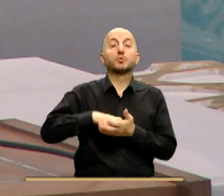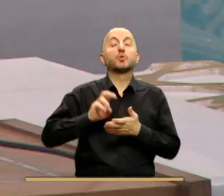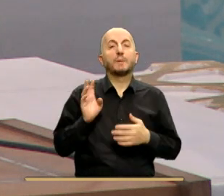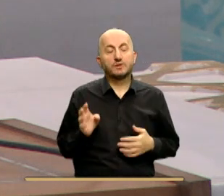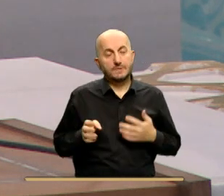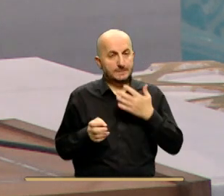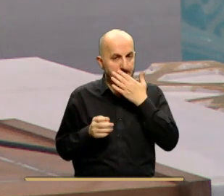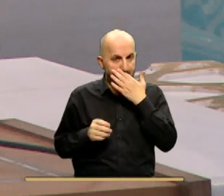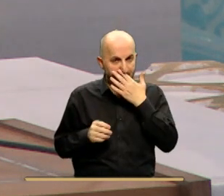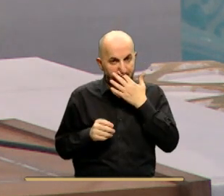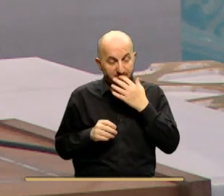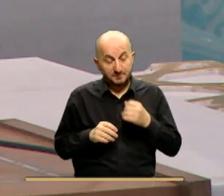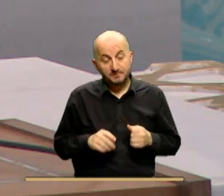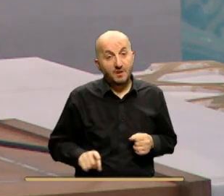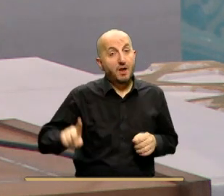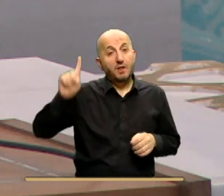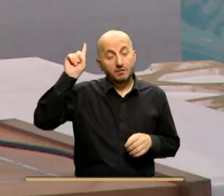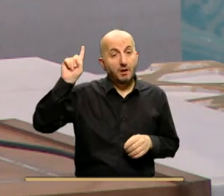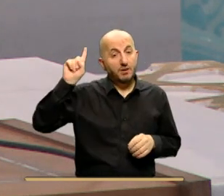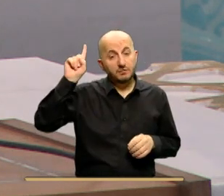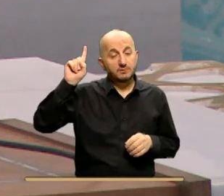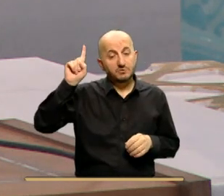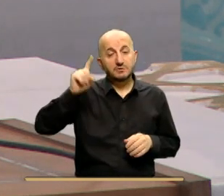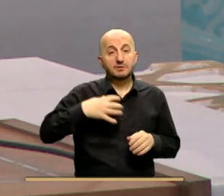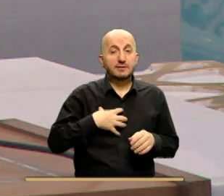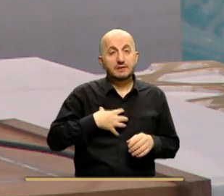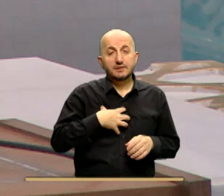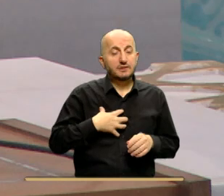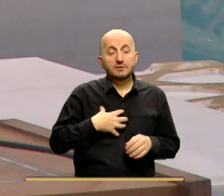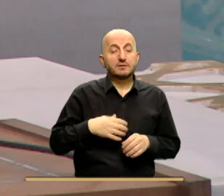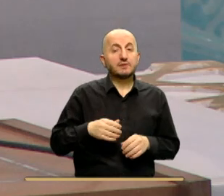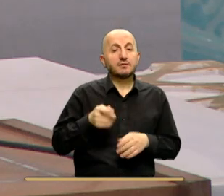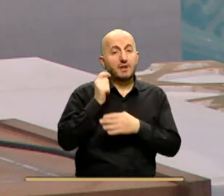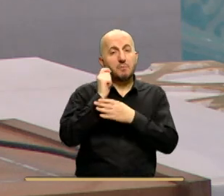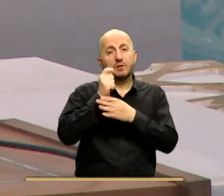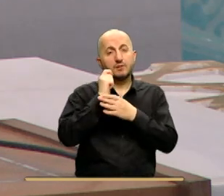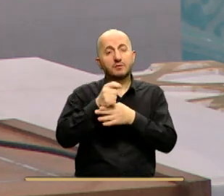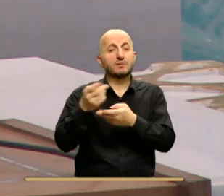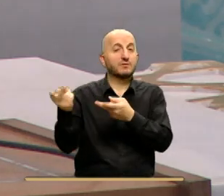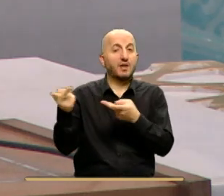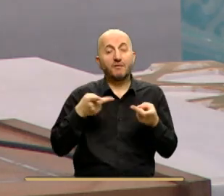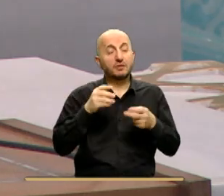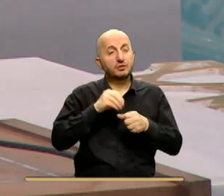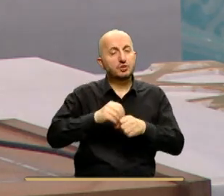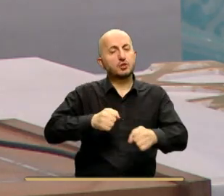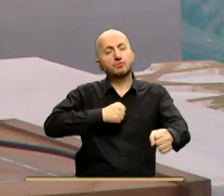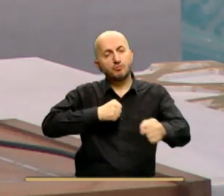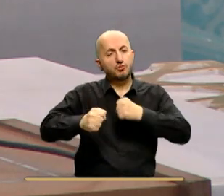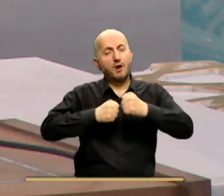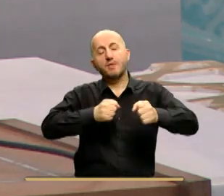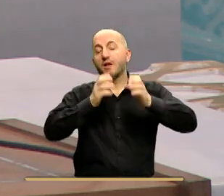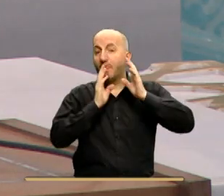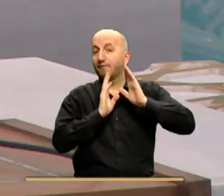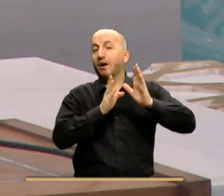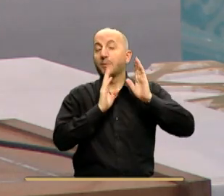oturmayacağız. İlahi kelimetullah için, hakkın tebliği daveti için mücadeleye devam edeceğiz